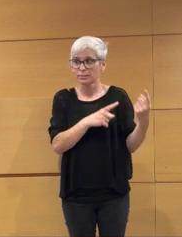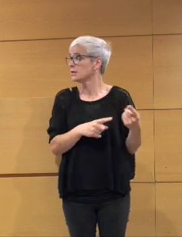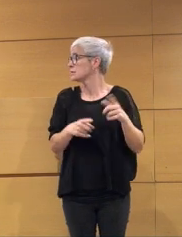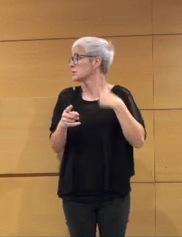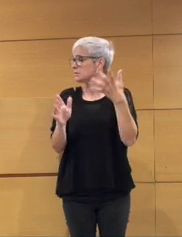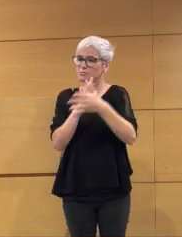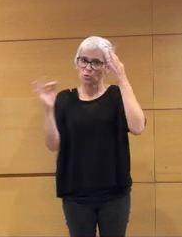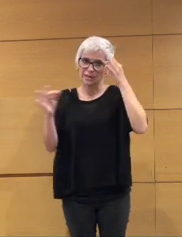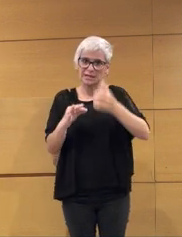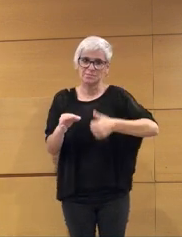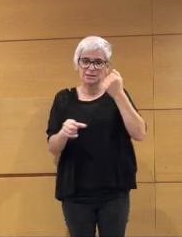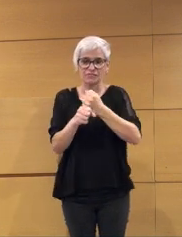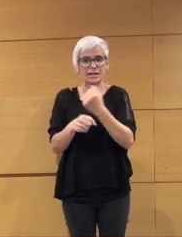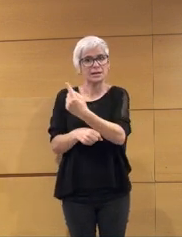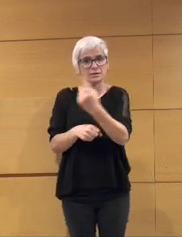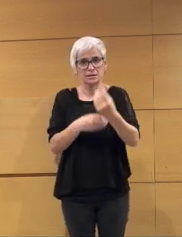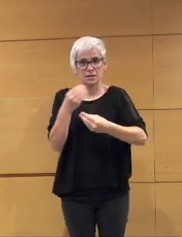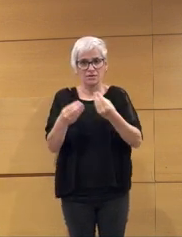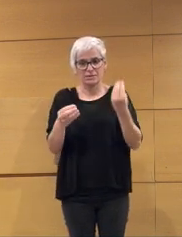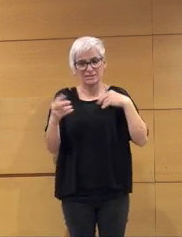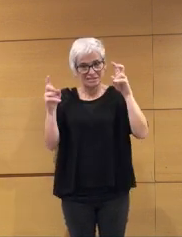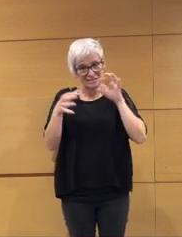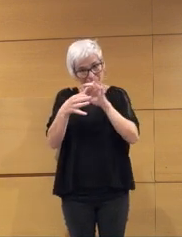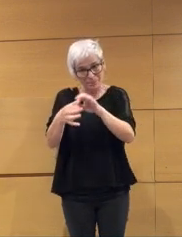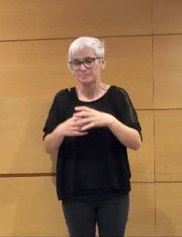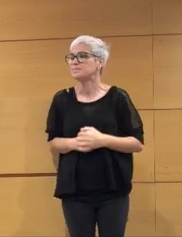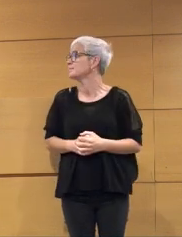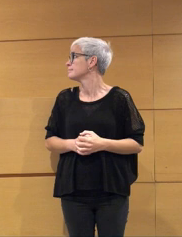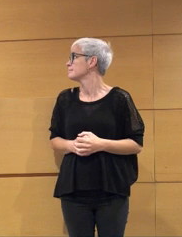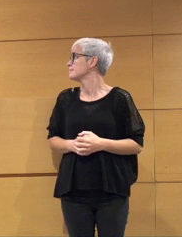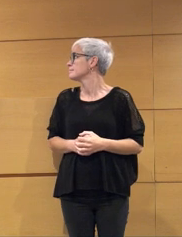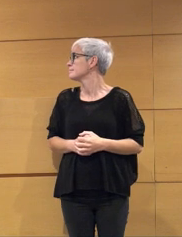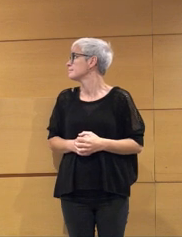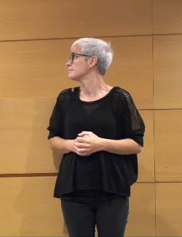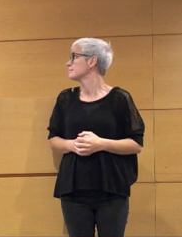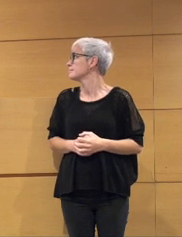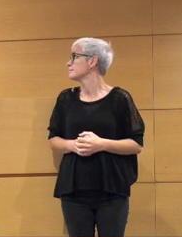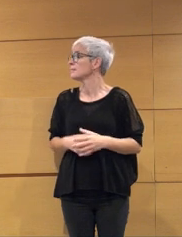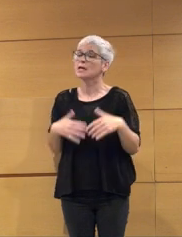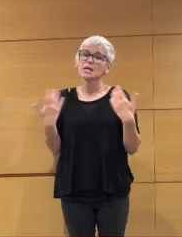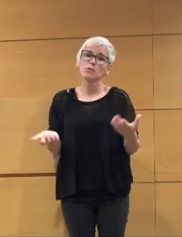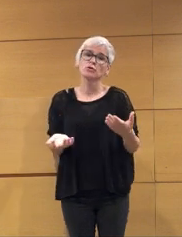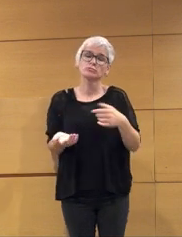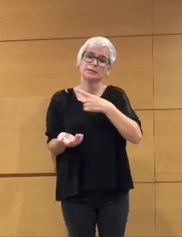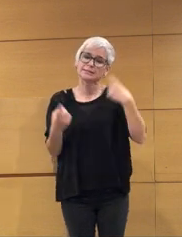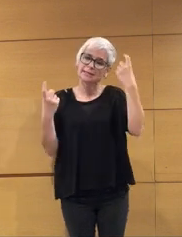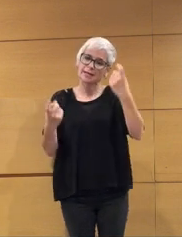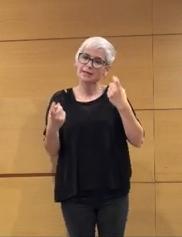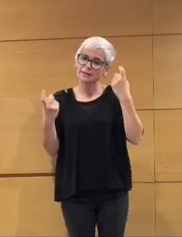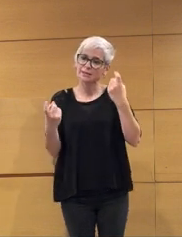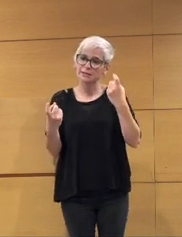explico amb més detall la feina que estem fent en aquest sentit. I llavors intentem generar